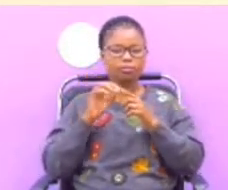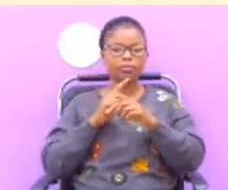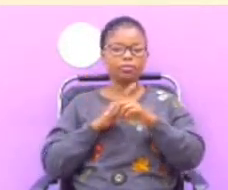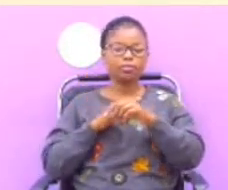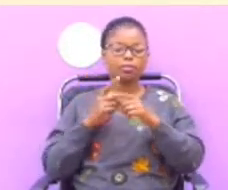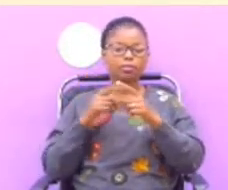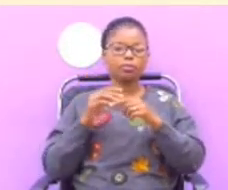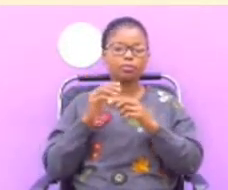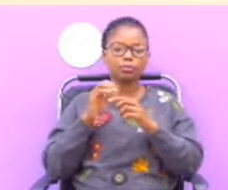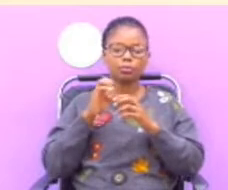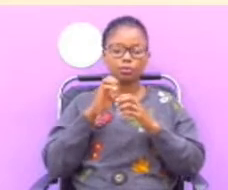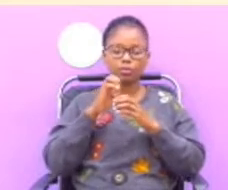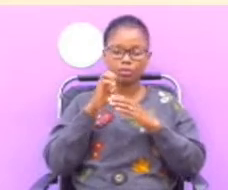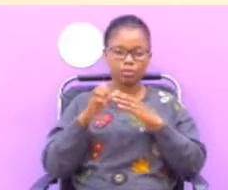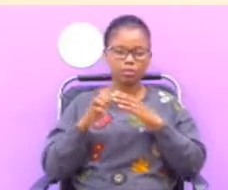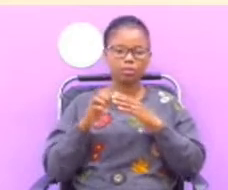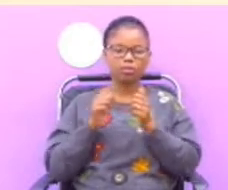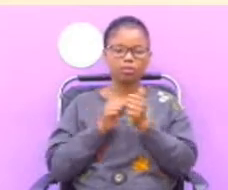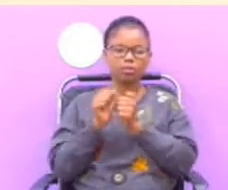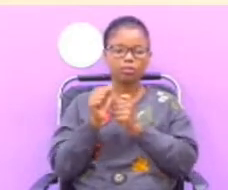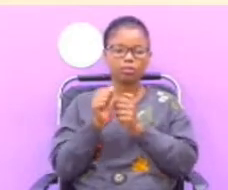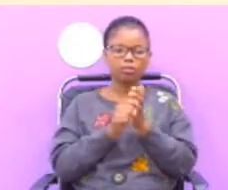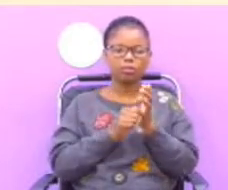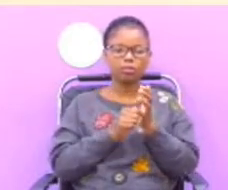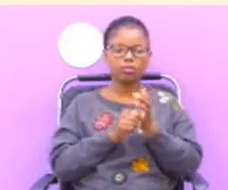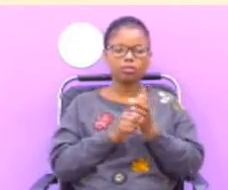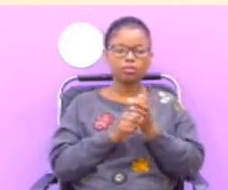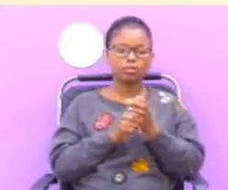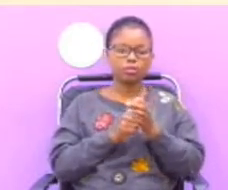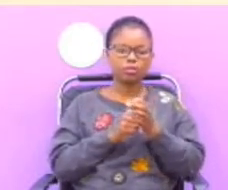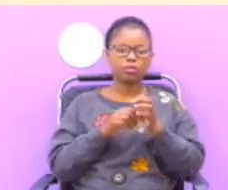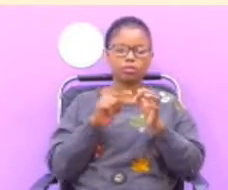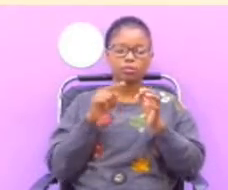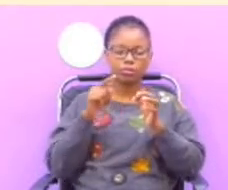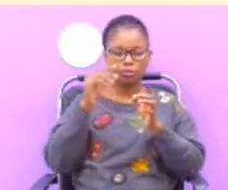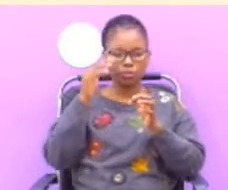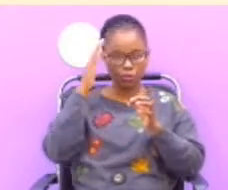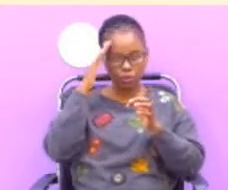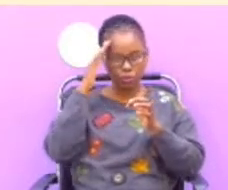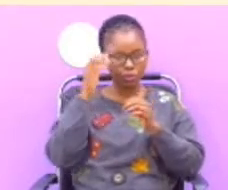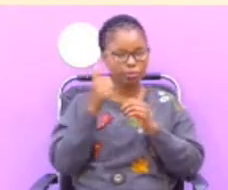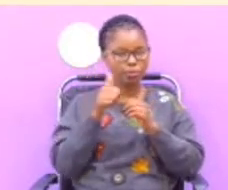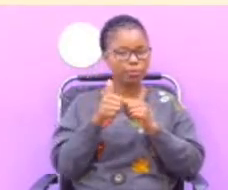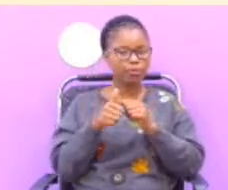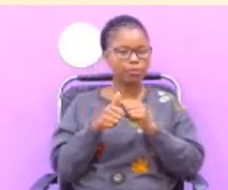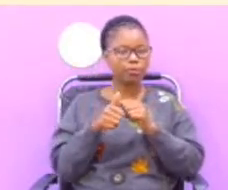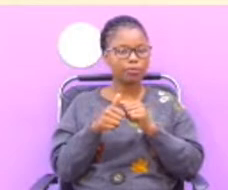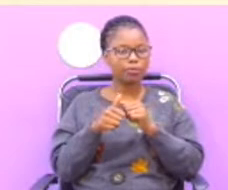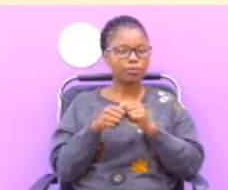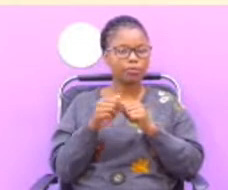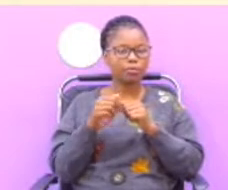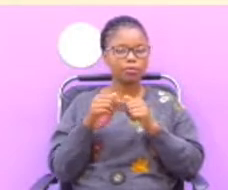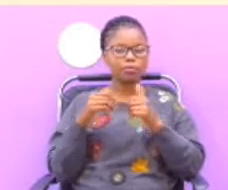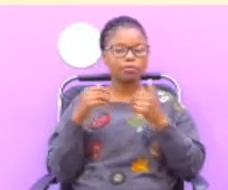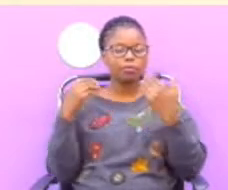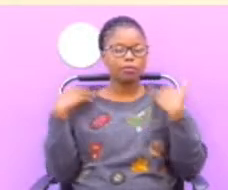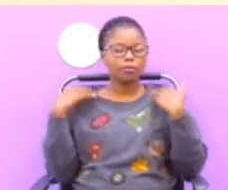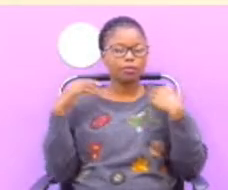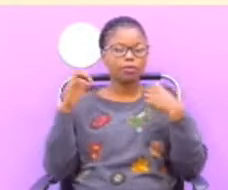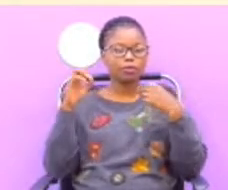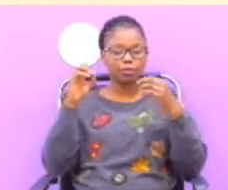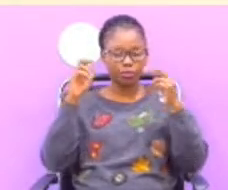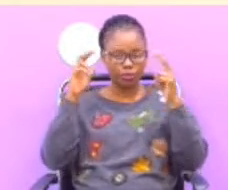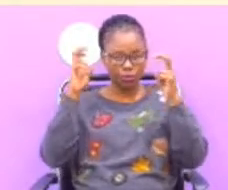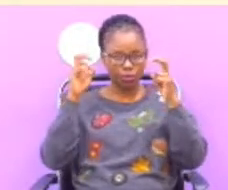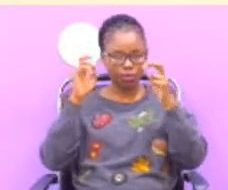Ngai ndatũmaga araika ngoma maninane, we nĩwe ũtarĩ wataũkwo na nĩwe ũtarĩ wamenya. Haha nĩ ũrona araika ngoma maratũmwo nĩ araika